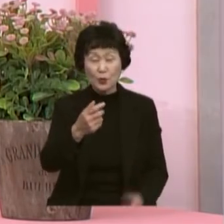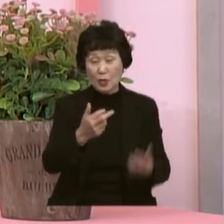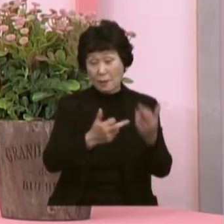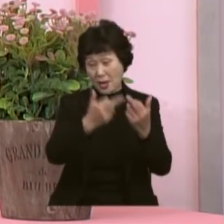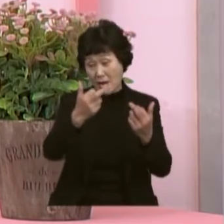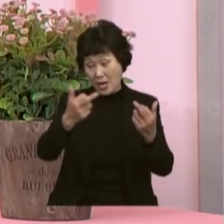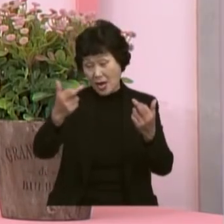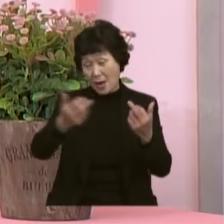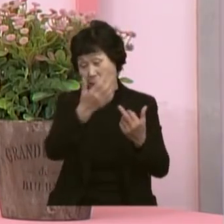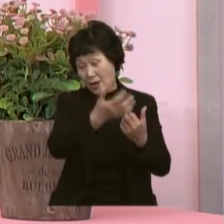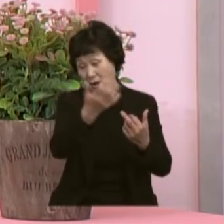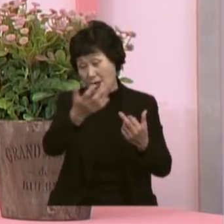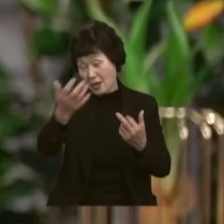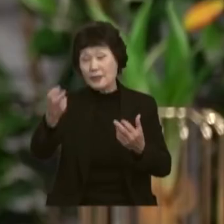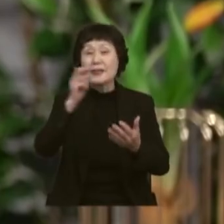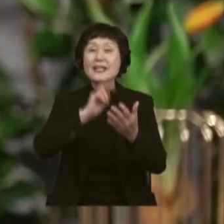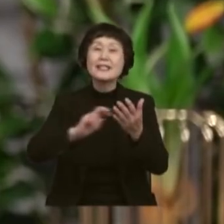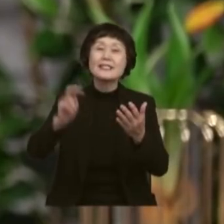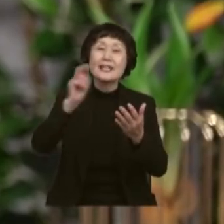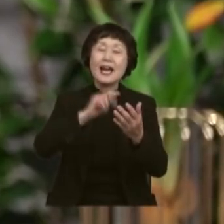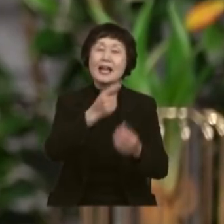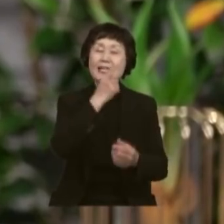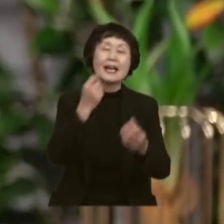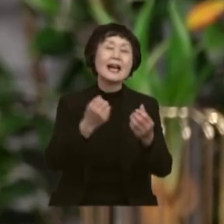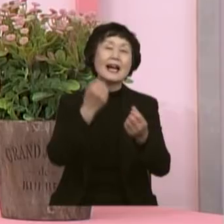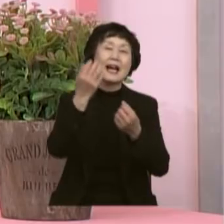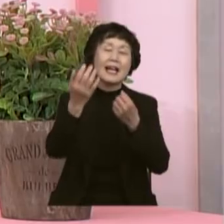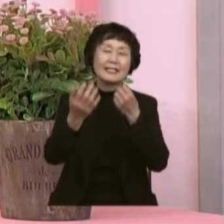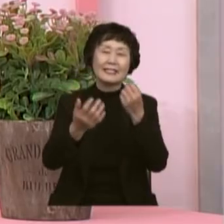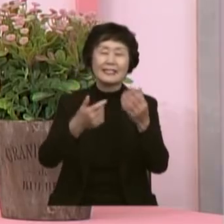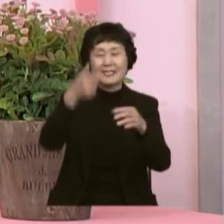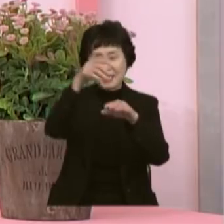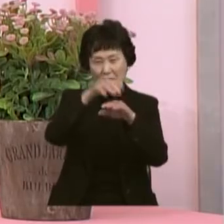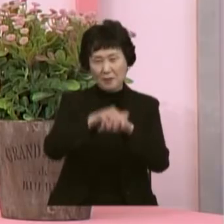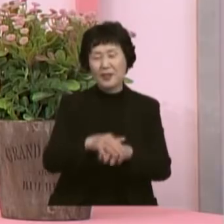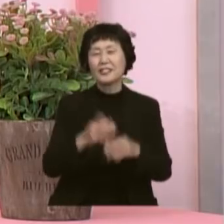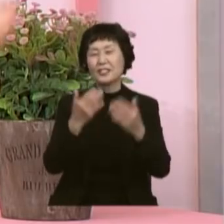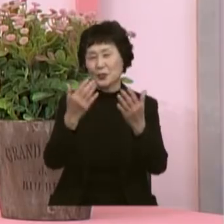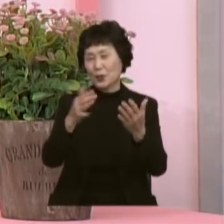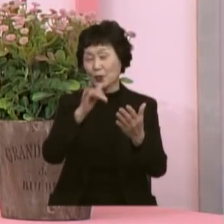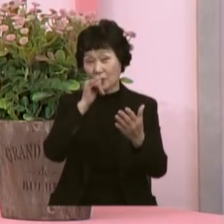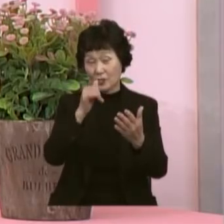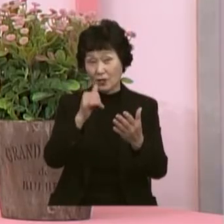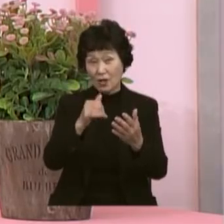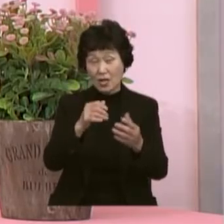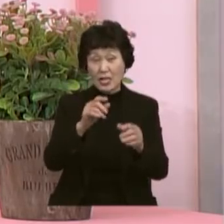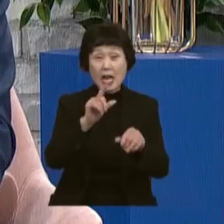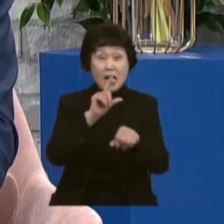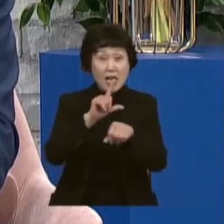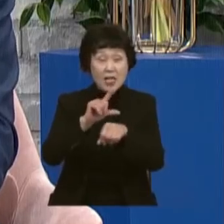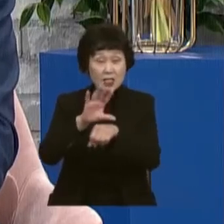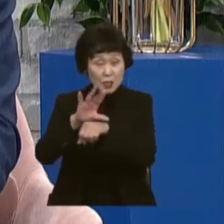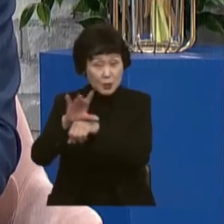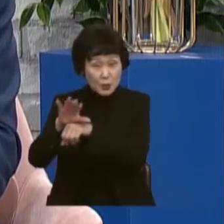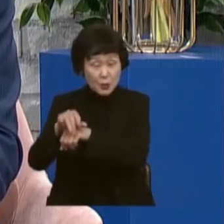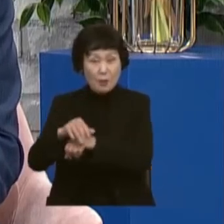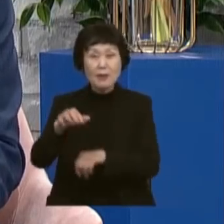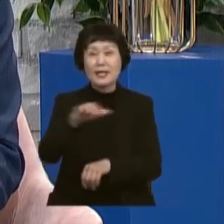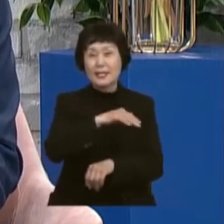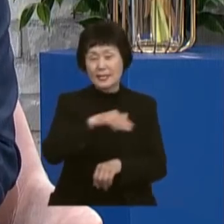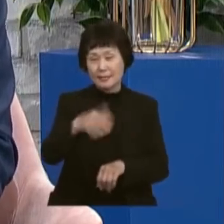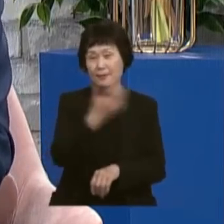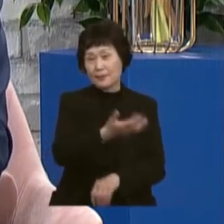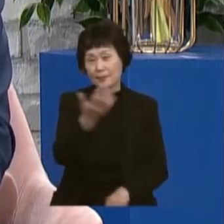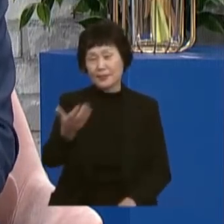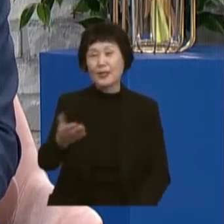제가 찬양 간증 집회를 해요. 작은 교회. 그거를 잘 모르더라고. 작은 교회. 시골만 다니면서. 저 최소희는 몇